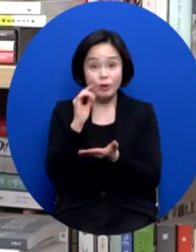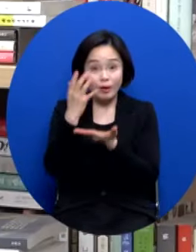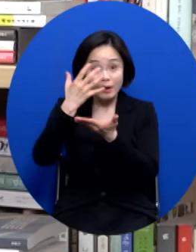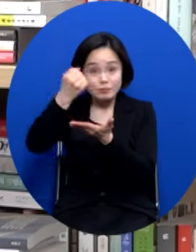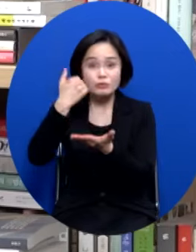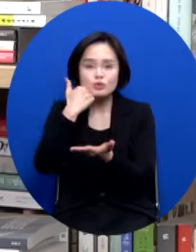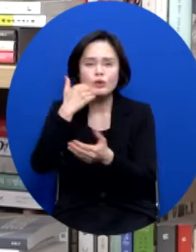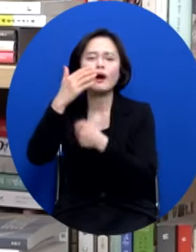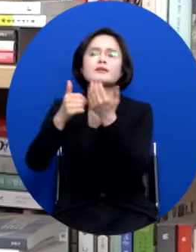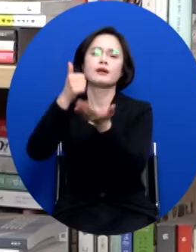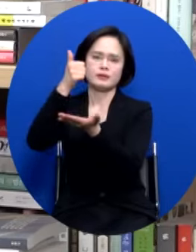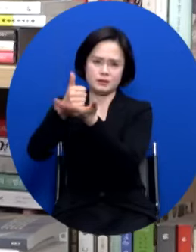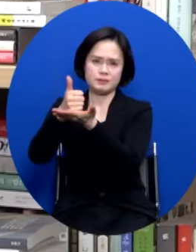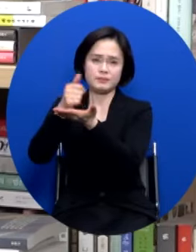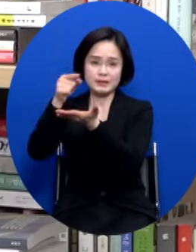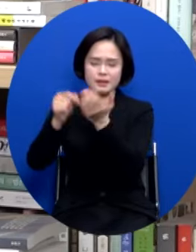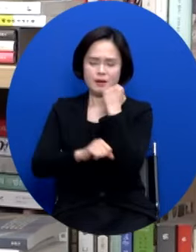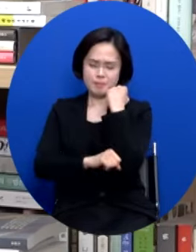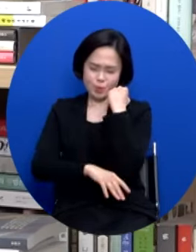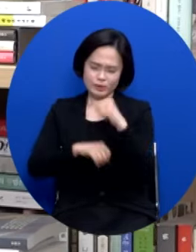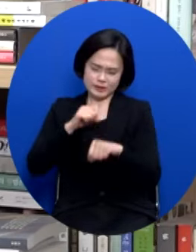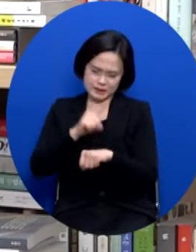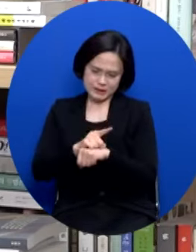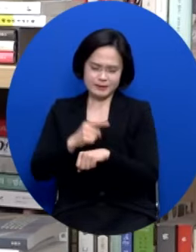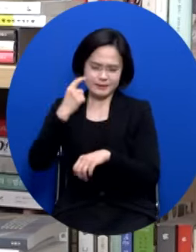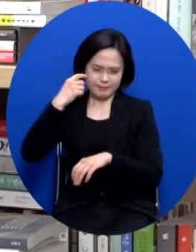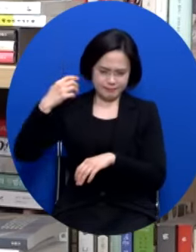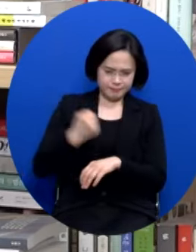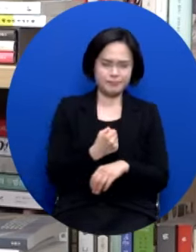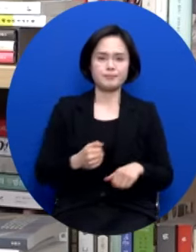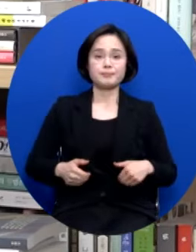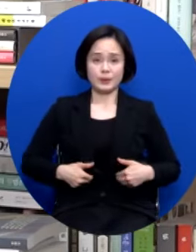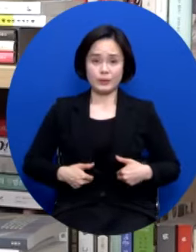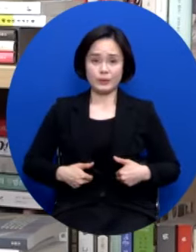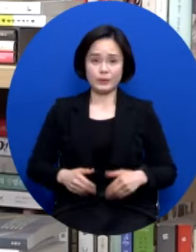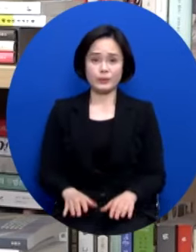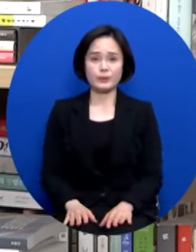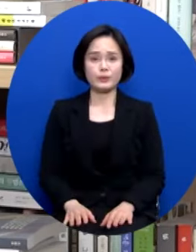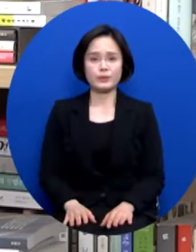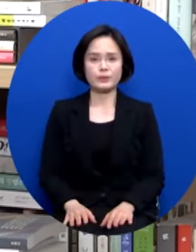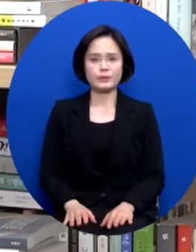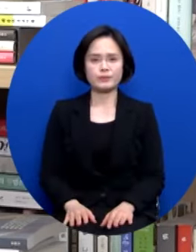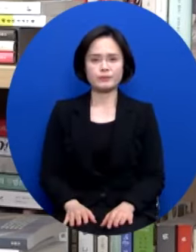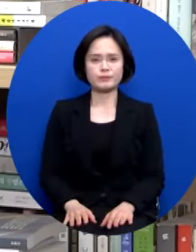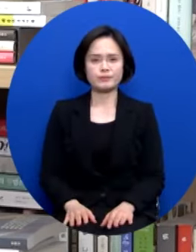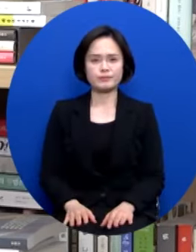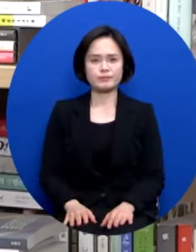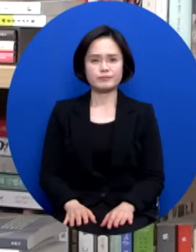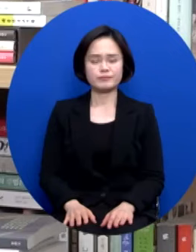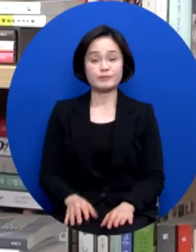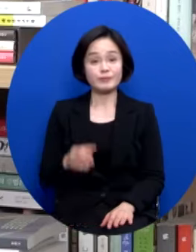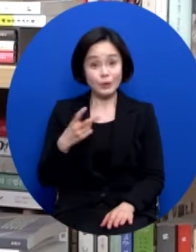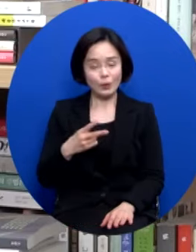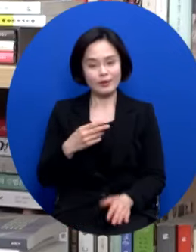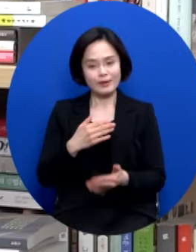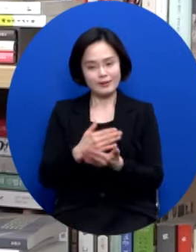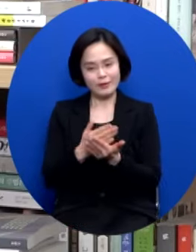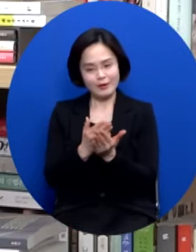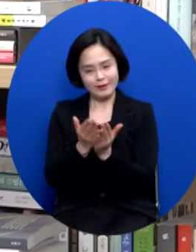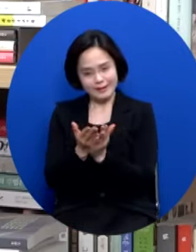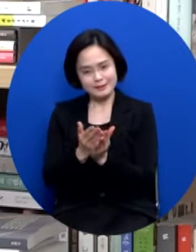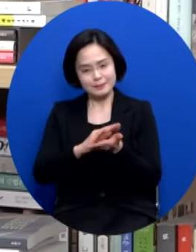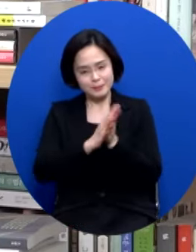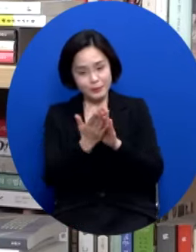이제 본질이고요. 이걸 담아야 되는 여덟 가지 그릇은 우리가 반드시 변화돼야 된다. 그래서 여덟 가지를 우리